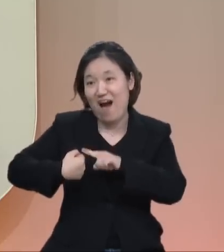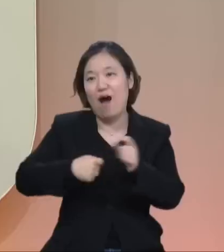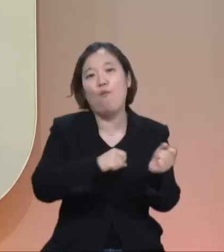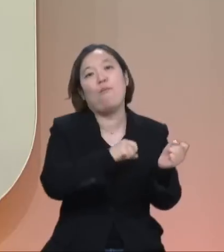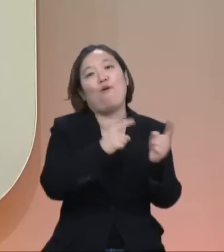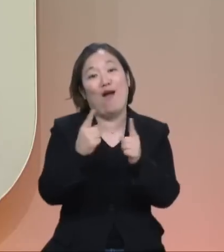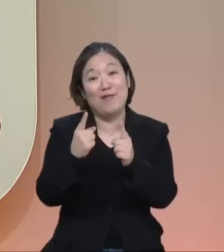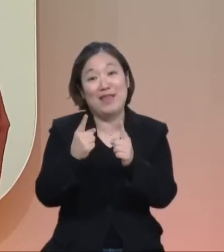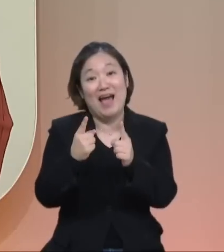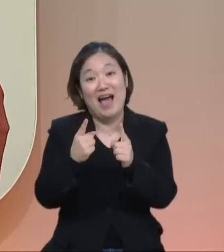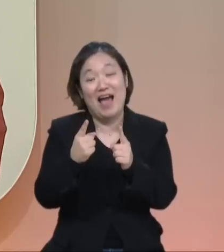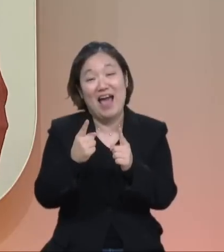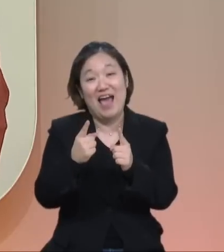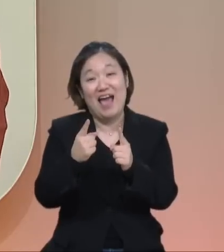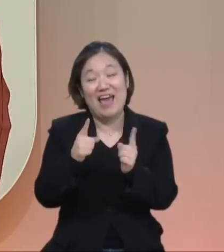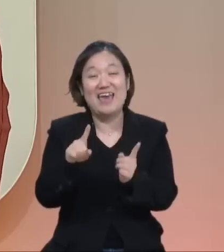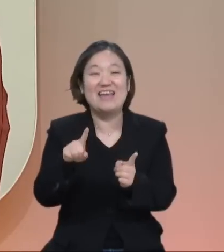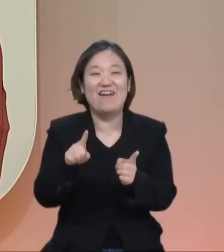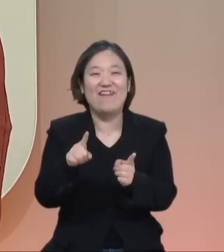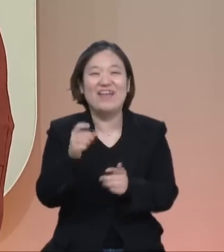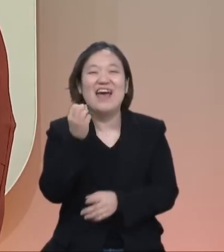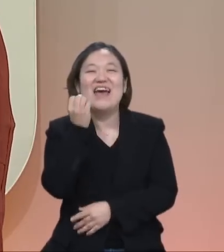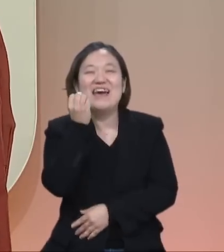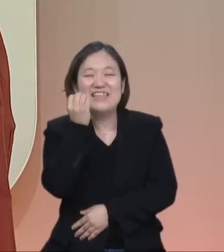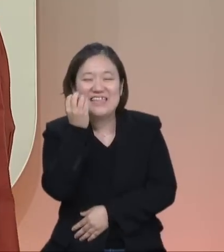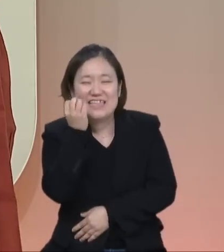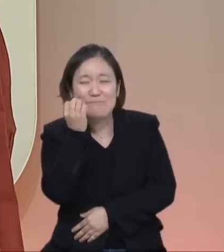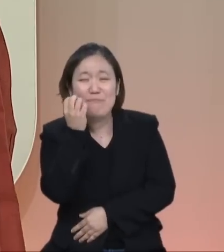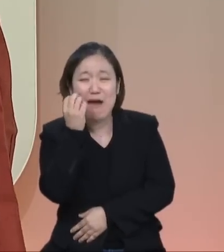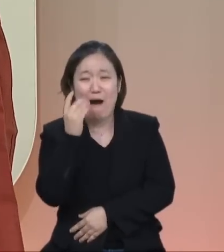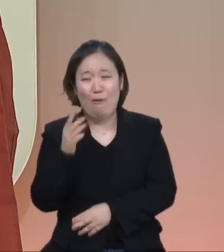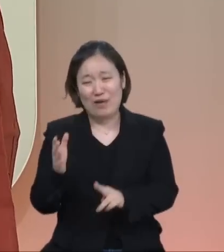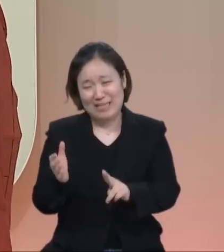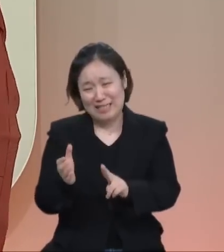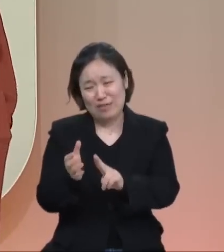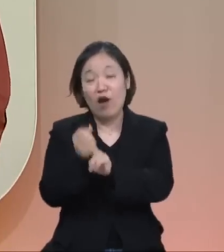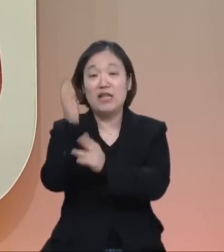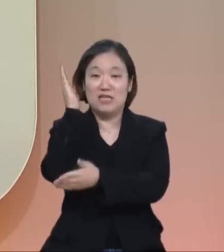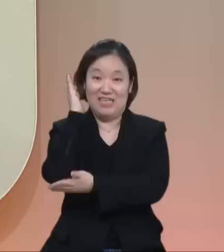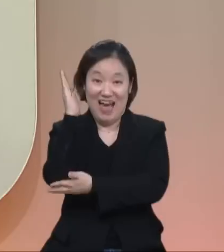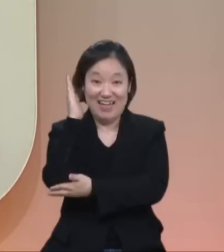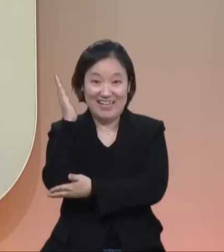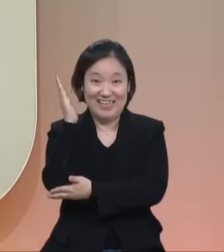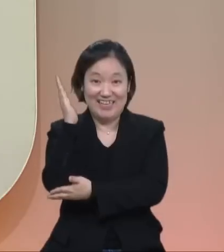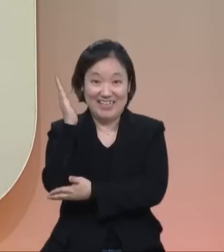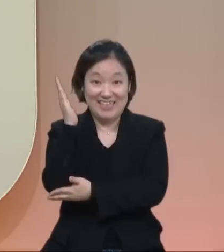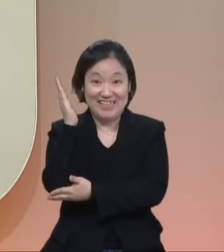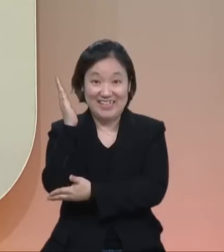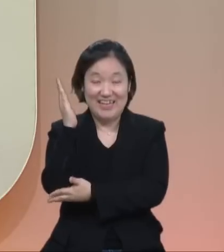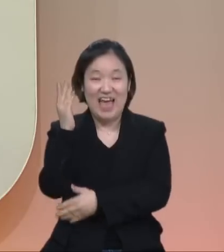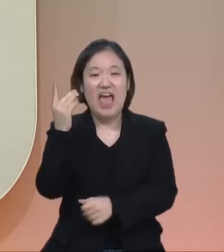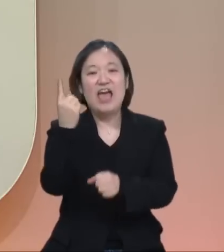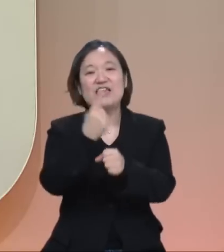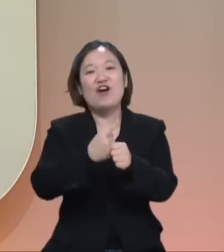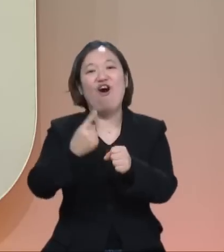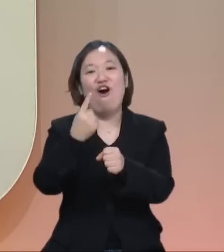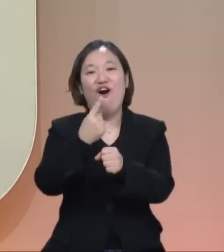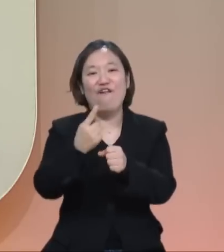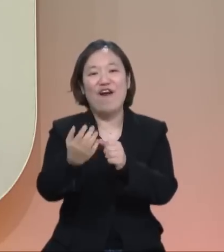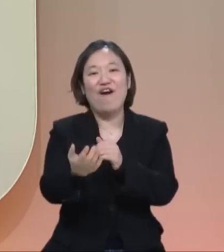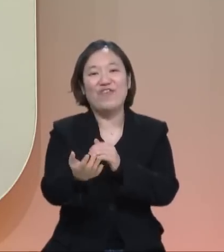뭐 이런 식의 이런 패턴의 내용들이 그 천여년 전부터